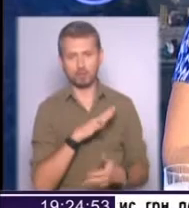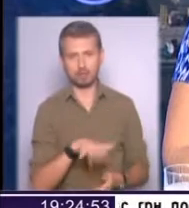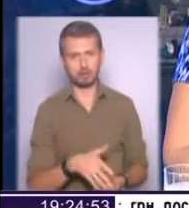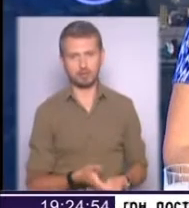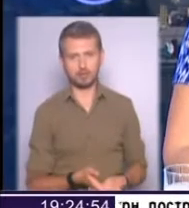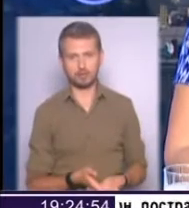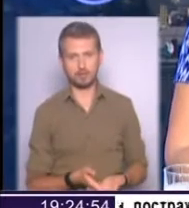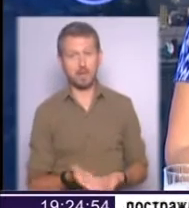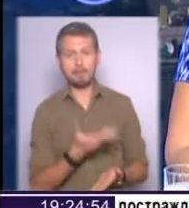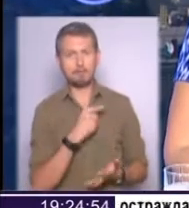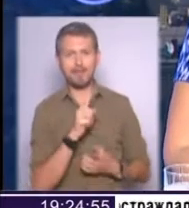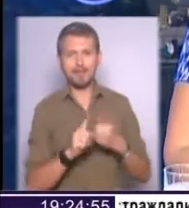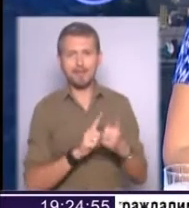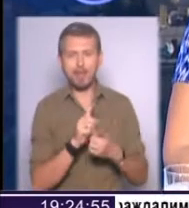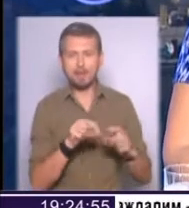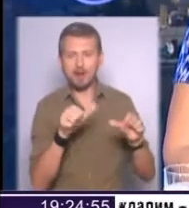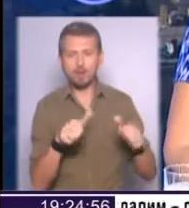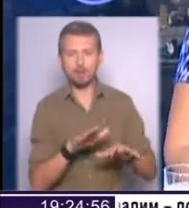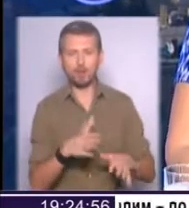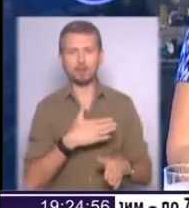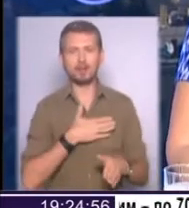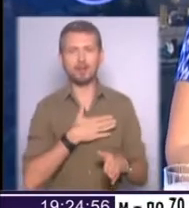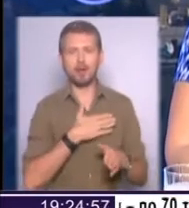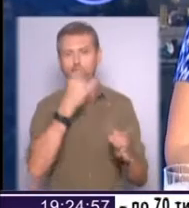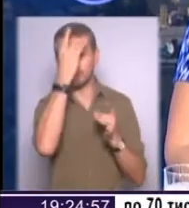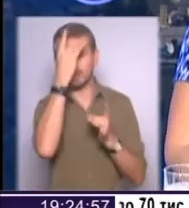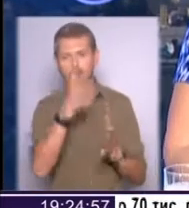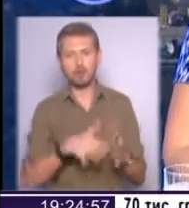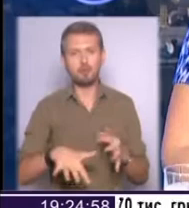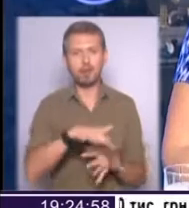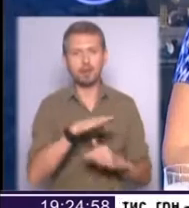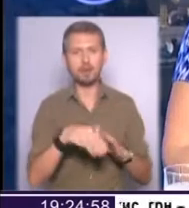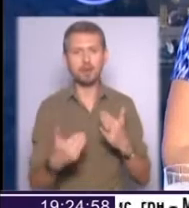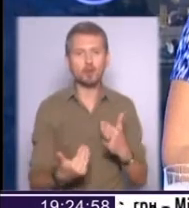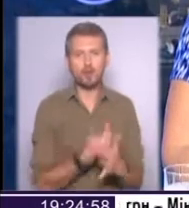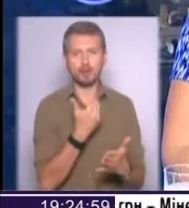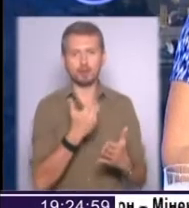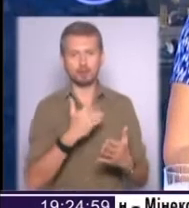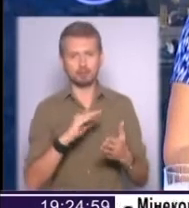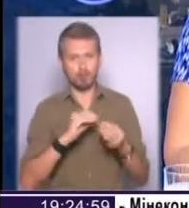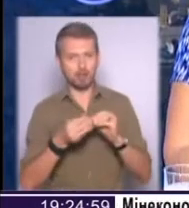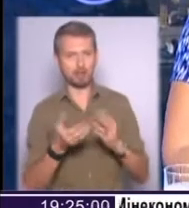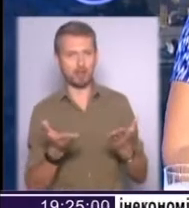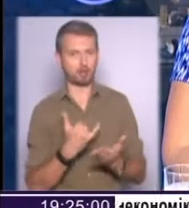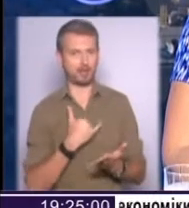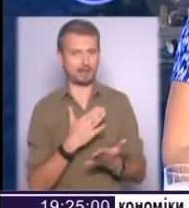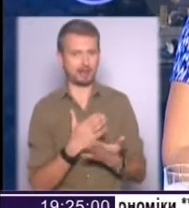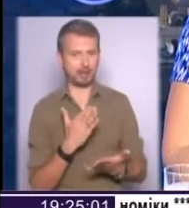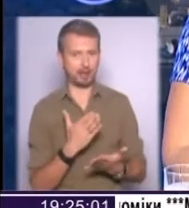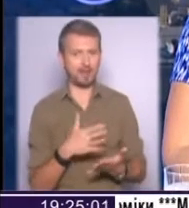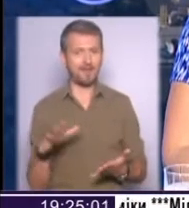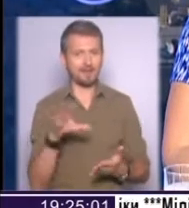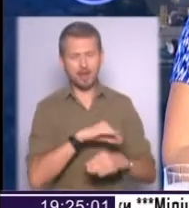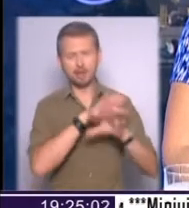не переформатували наш гуманітарний простір під нові виклики, які стоять перед нами. І тому цей весь цей комплекс